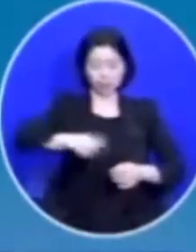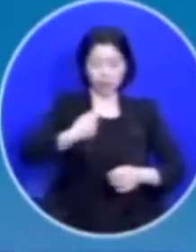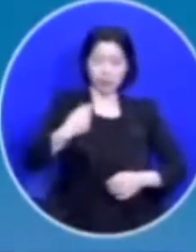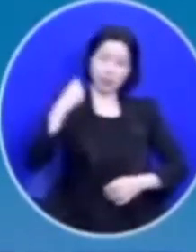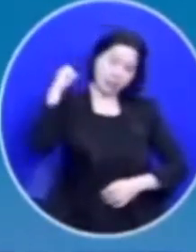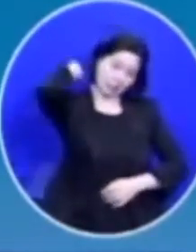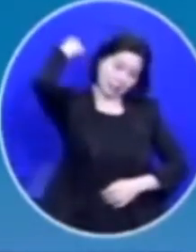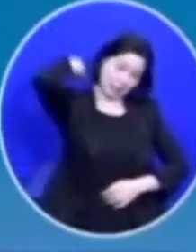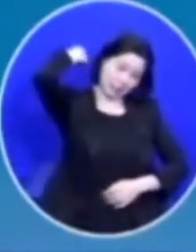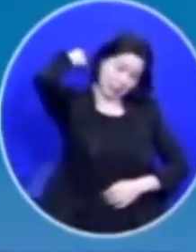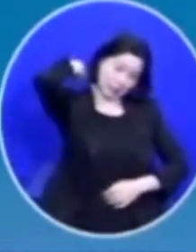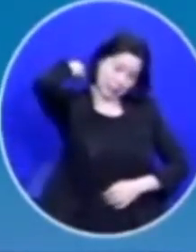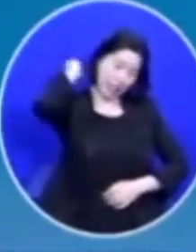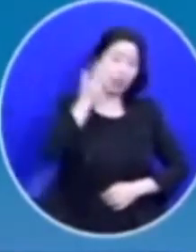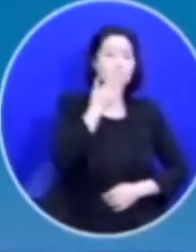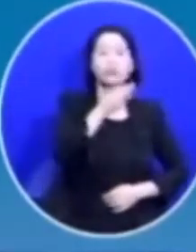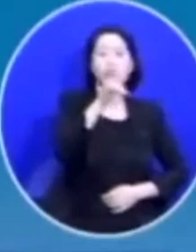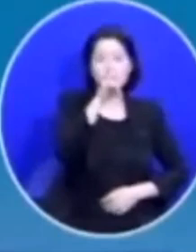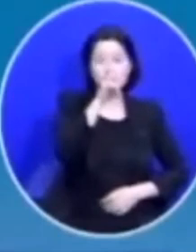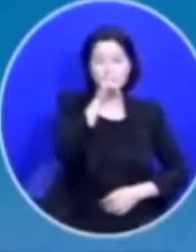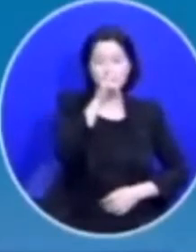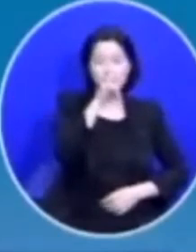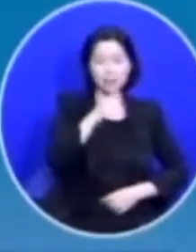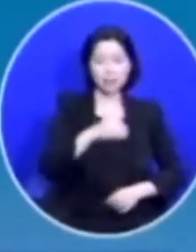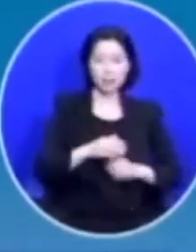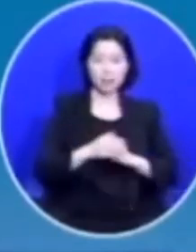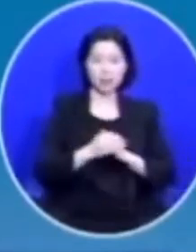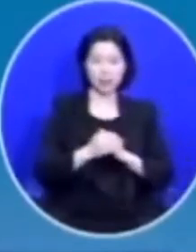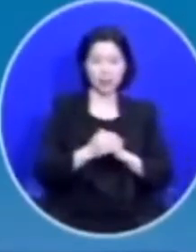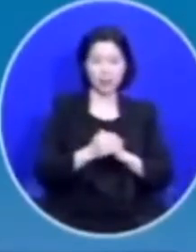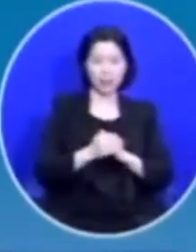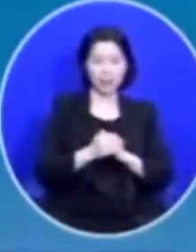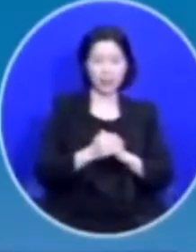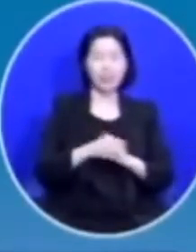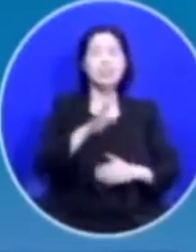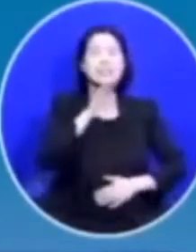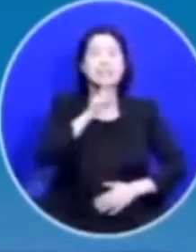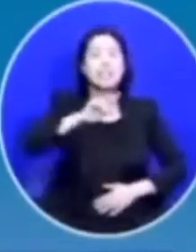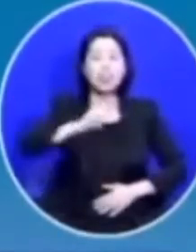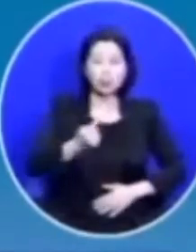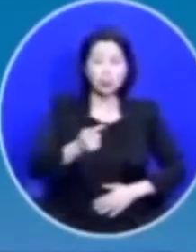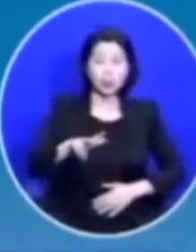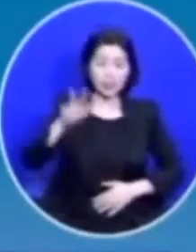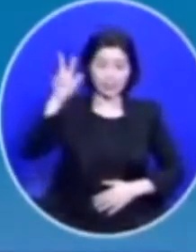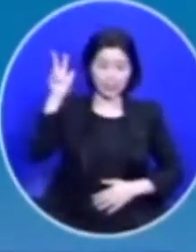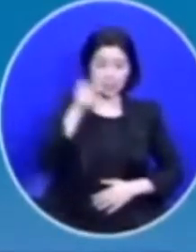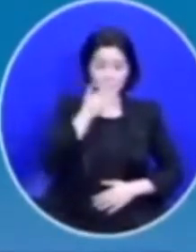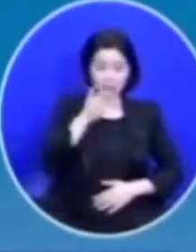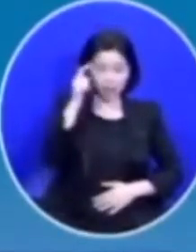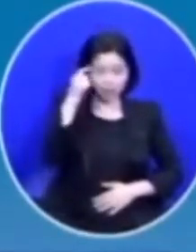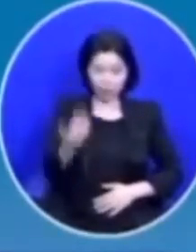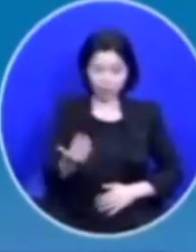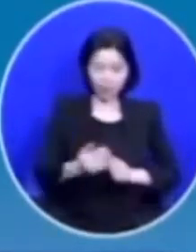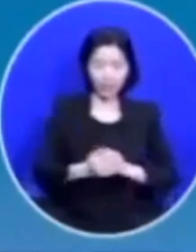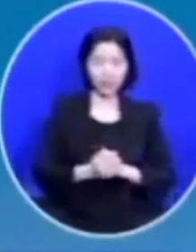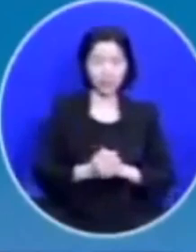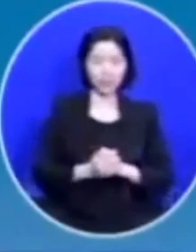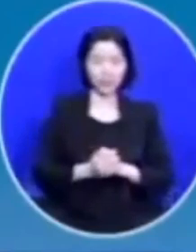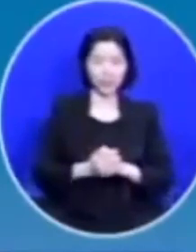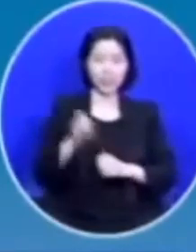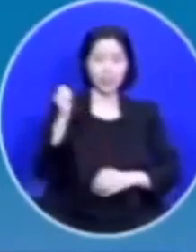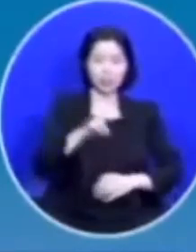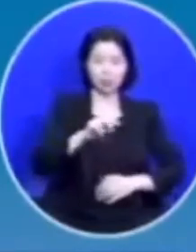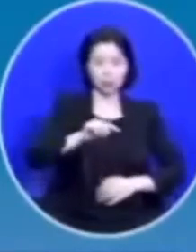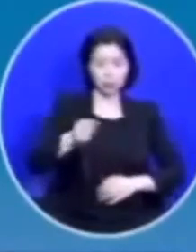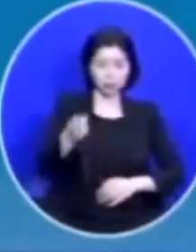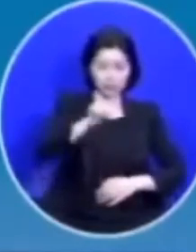가려운 등을 긁을 겁니다 그래 더 잇어야 가 하시겠읍니까 그리고 아주